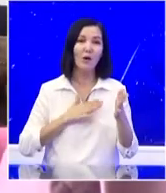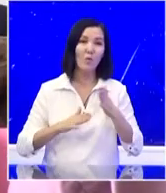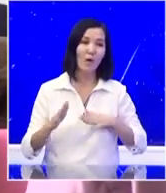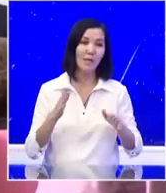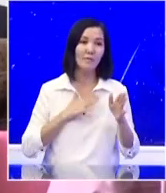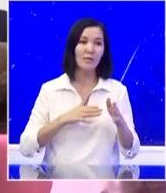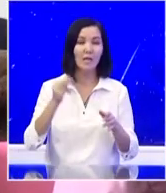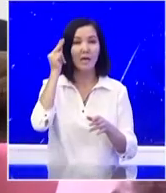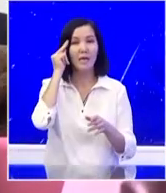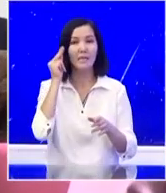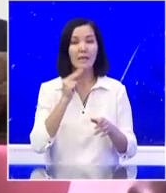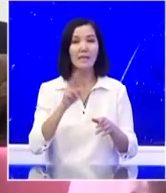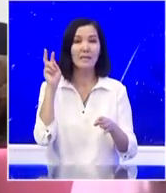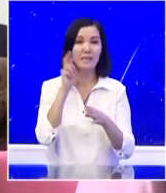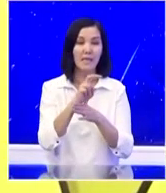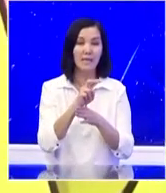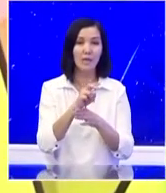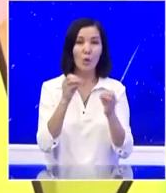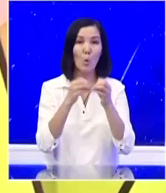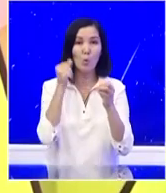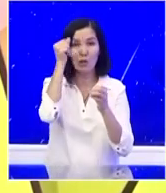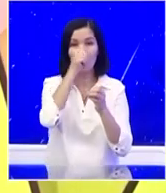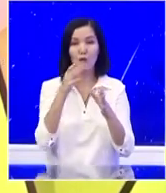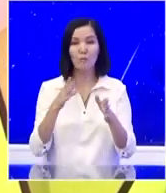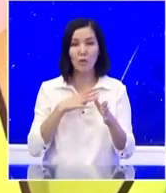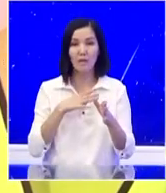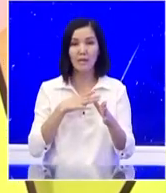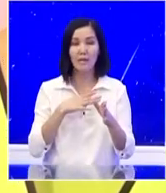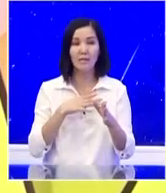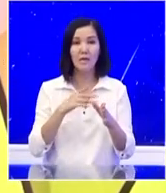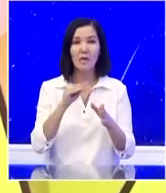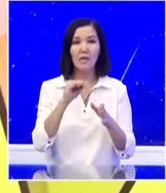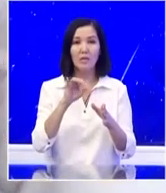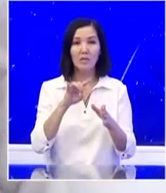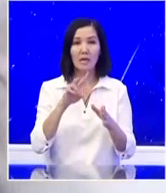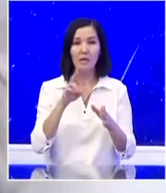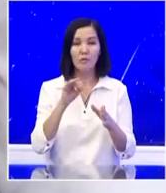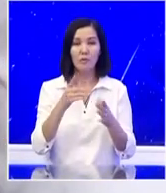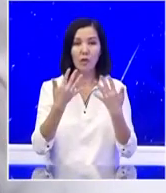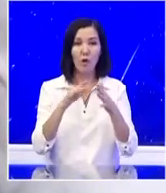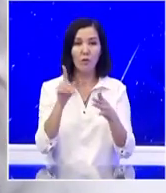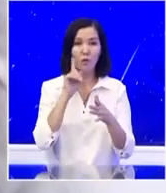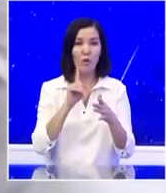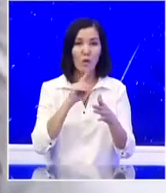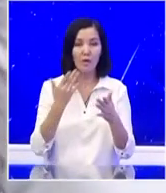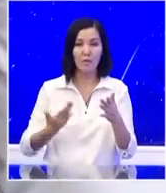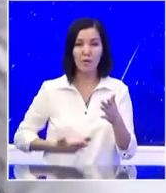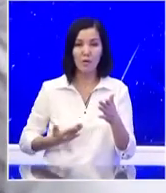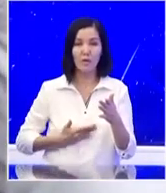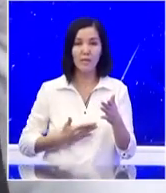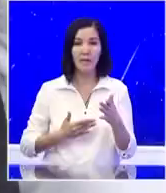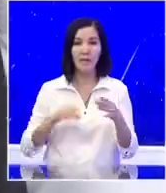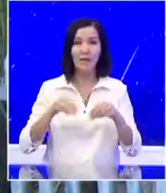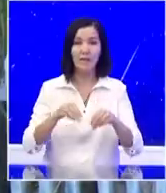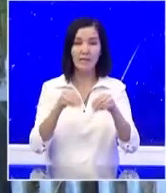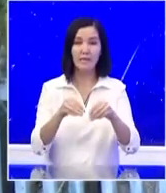Қытай Халық Республикасынан көшіп келгеніне 10 жыл болыпты. Сонан бері Жарлыөзек ауылында үй жалдап тұрады. Қысы жазы ауыл адамдарының егіс